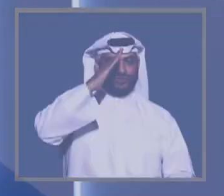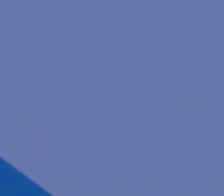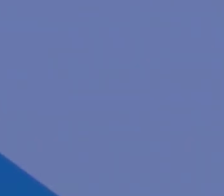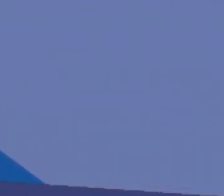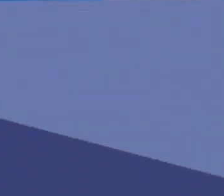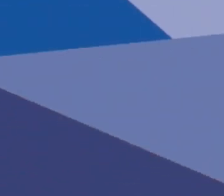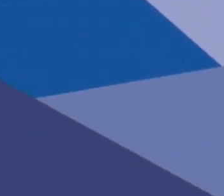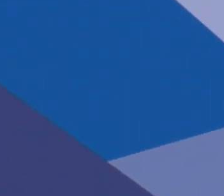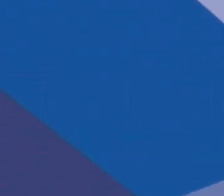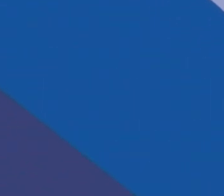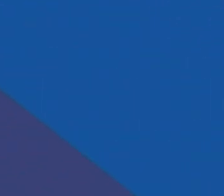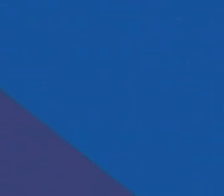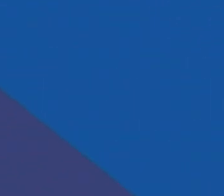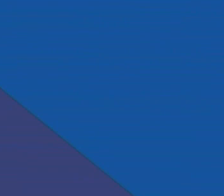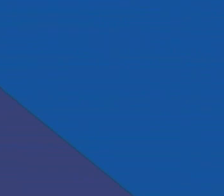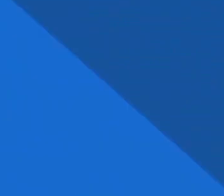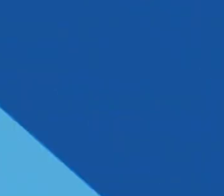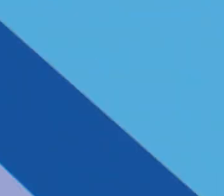شكراً.